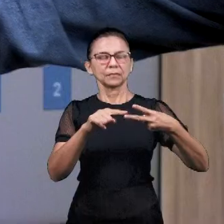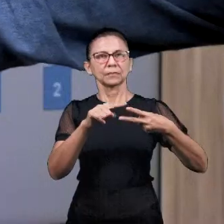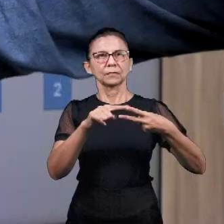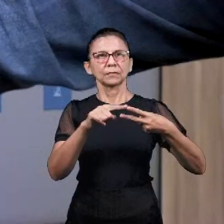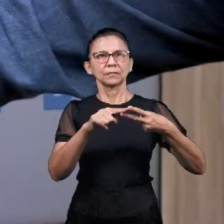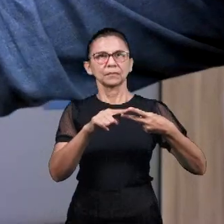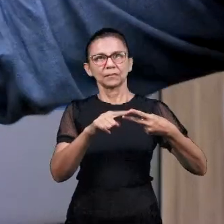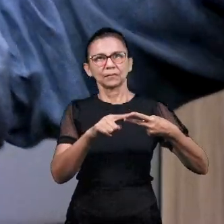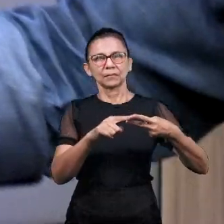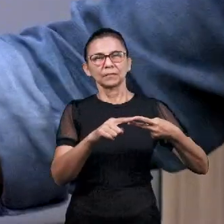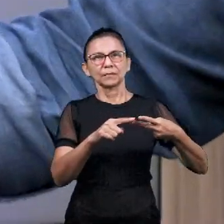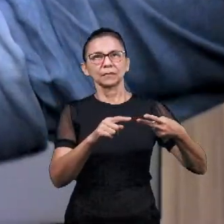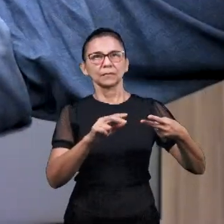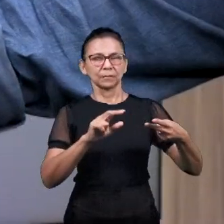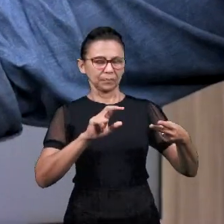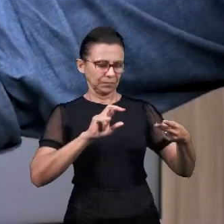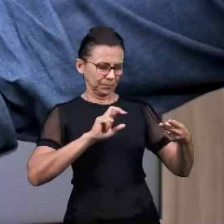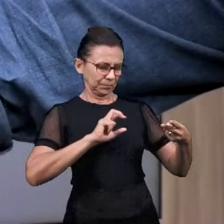rapidement.